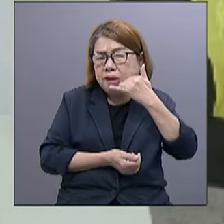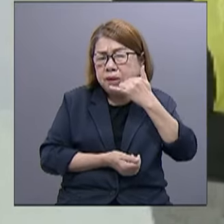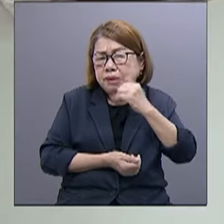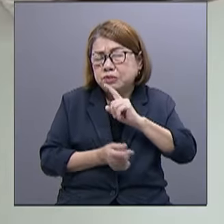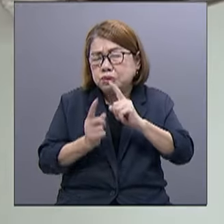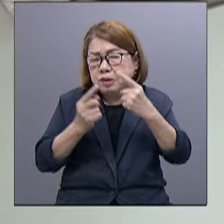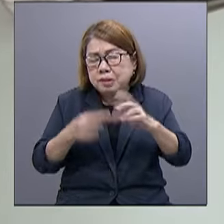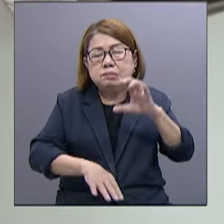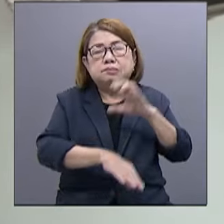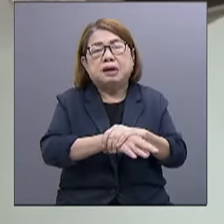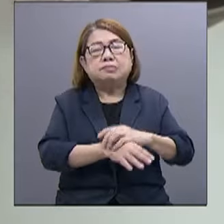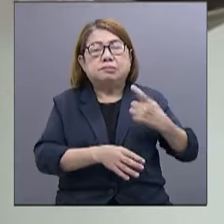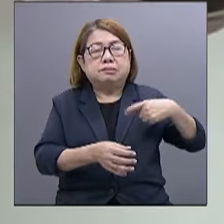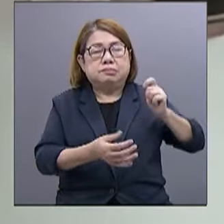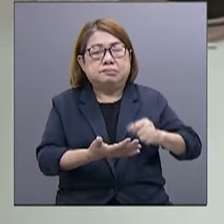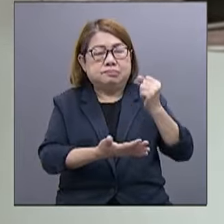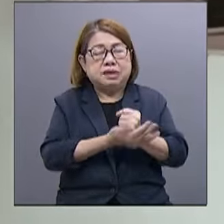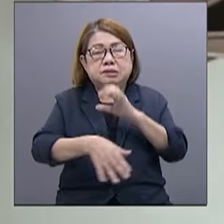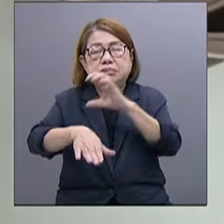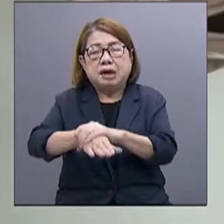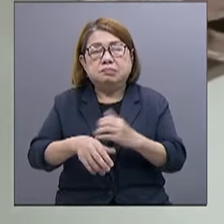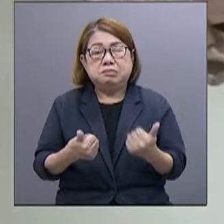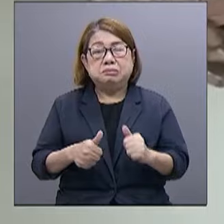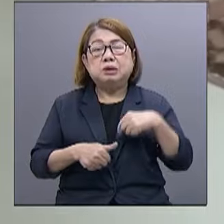จับแต่เบื้องต้นผู้ต้องหายังให้การปฏิเสธอยู่ค่ะ